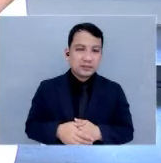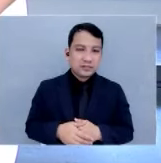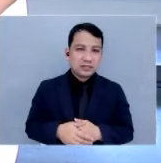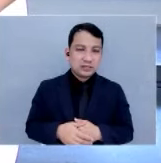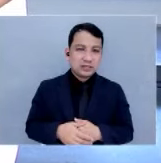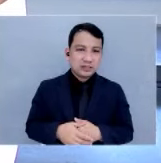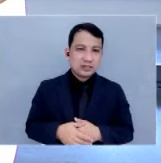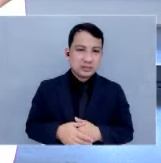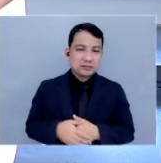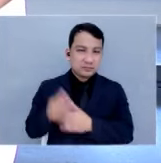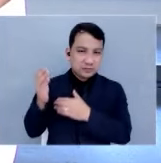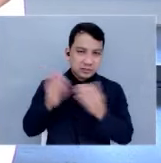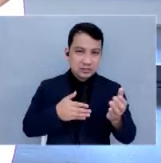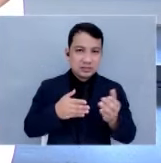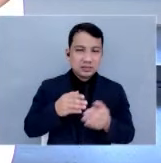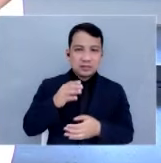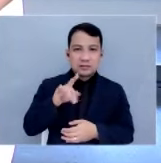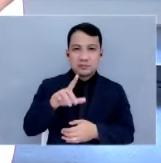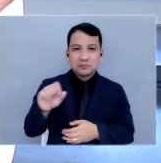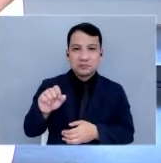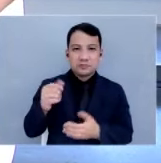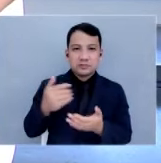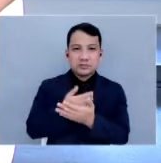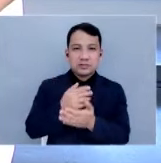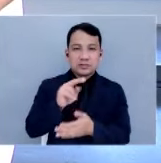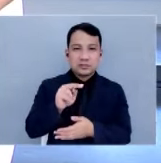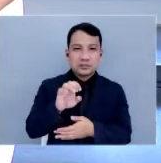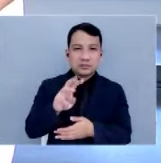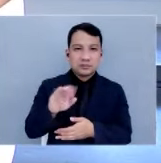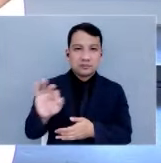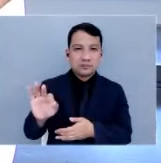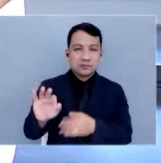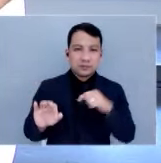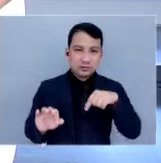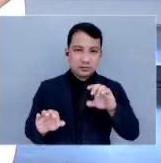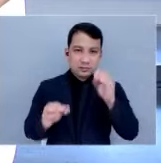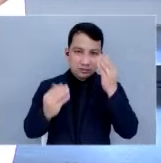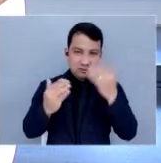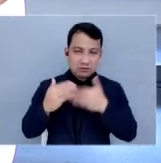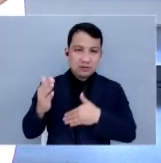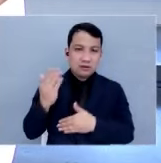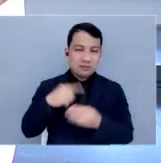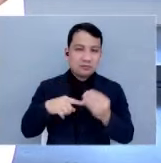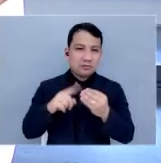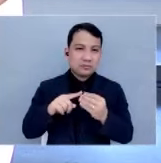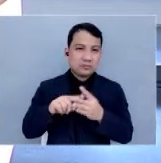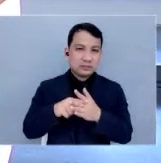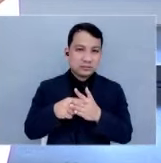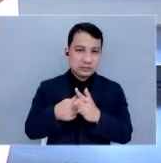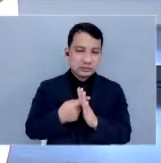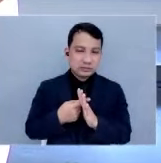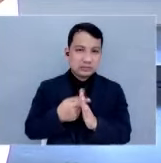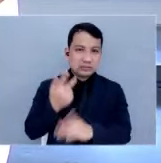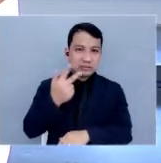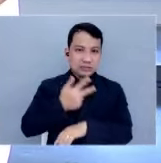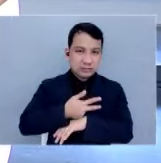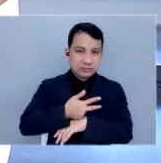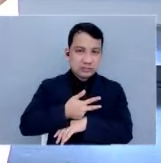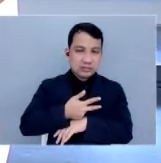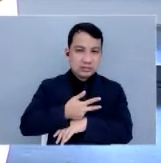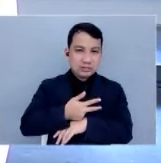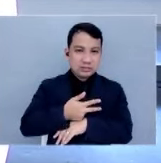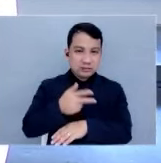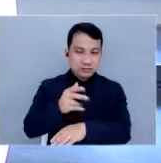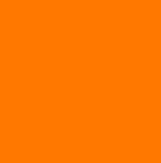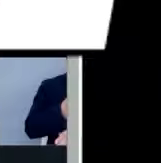binagsan ng blooms ang New Frontier Theater sa Quezon City para sa simula ng 3-day solo concert ng